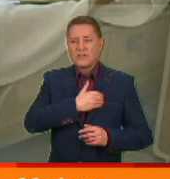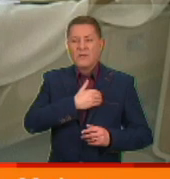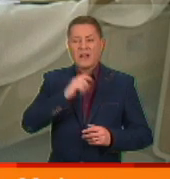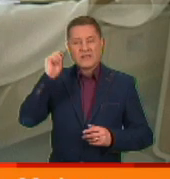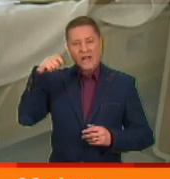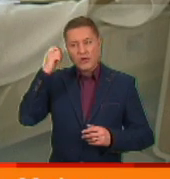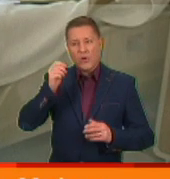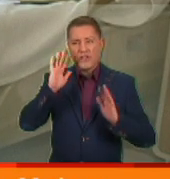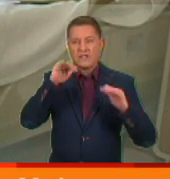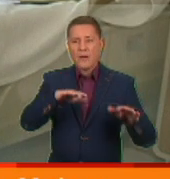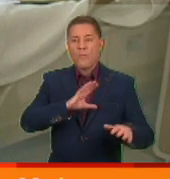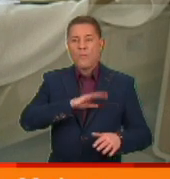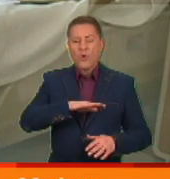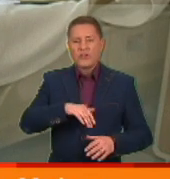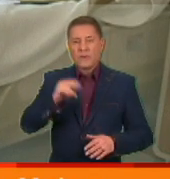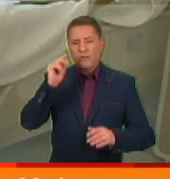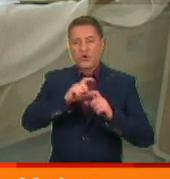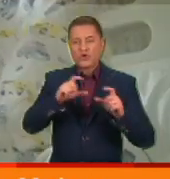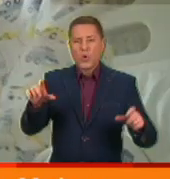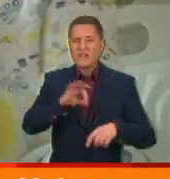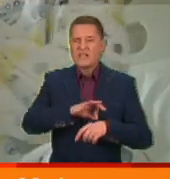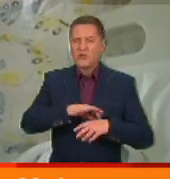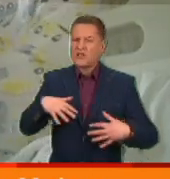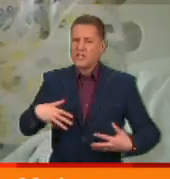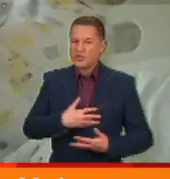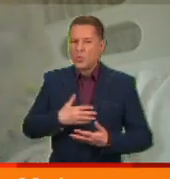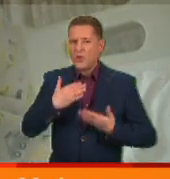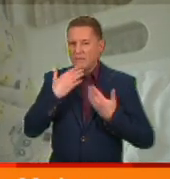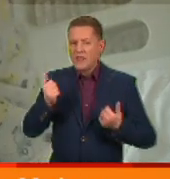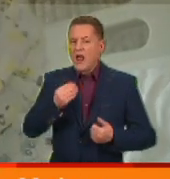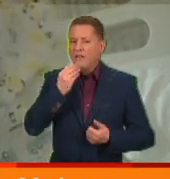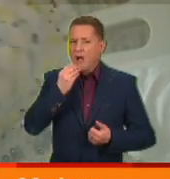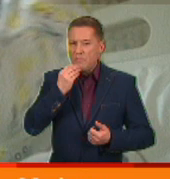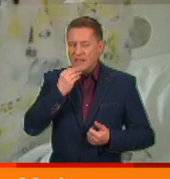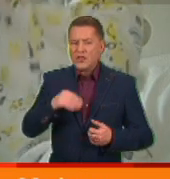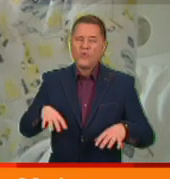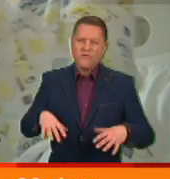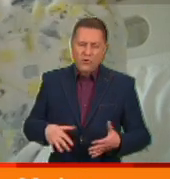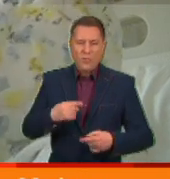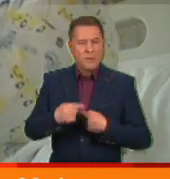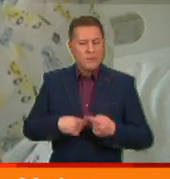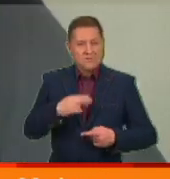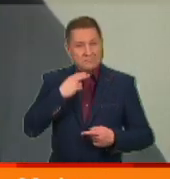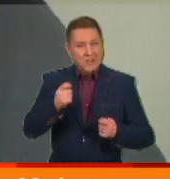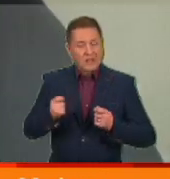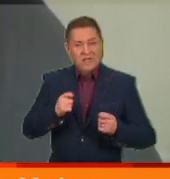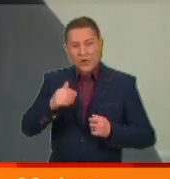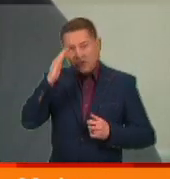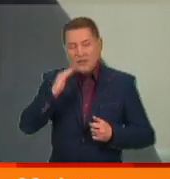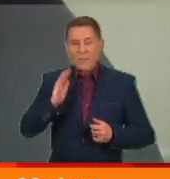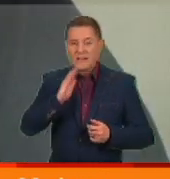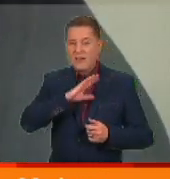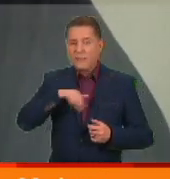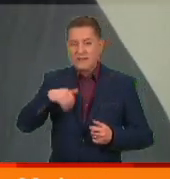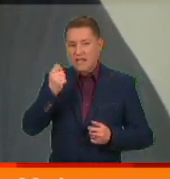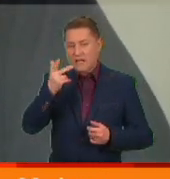море, потім до школи. Та занедужав. Застуди, втрата апетиту і постійна втома насторожили батьків. А після